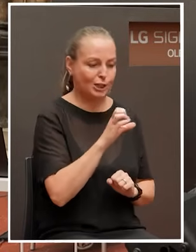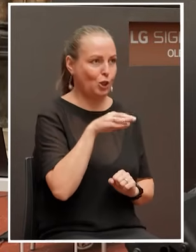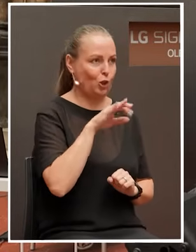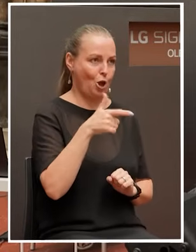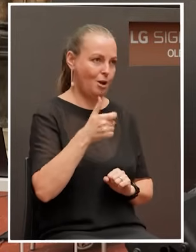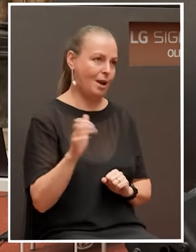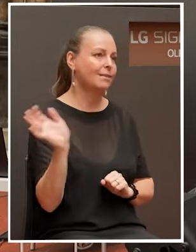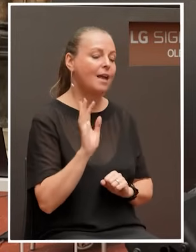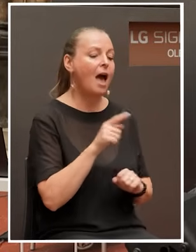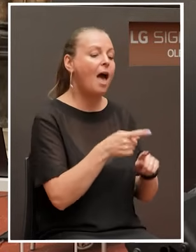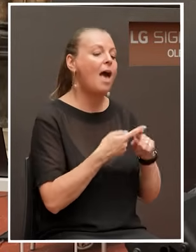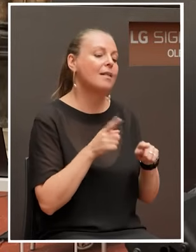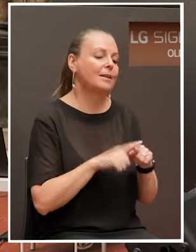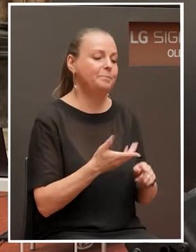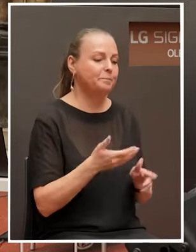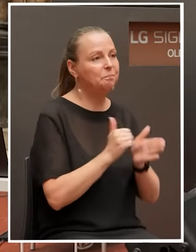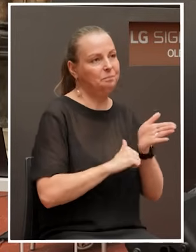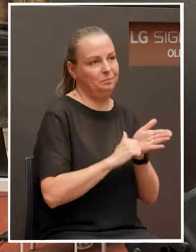Стога оказывается предлогом.